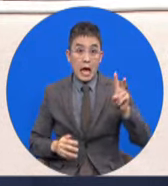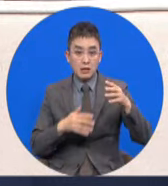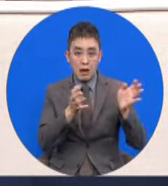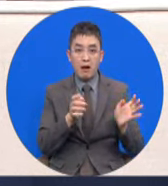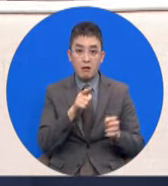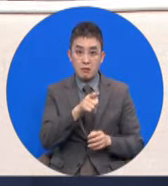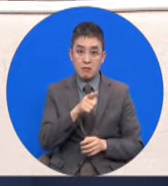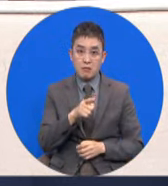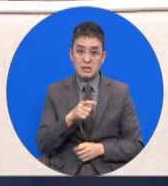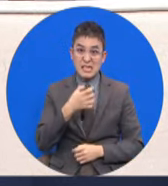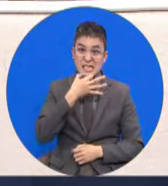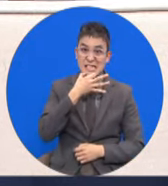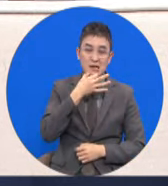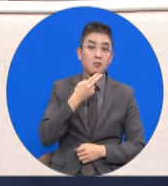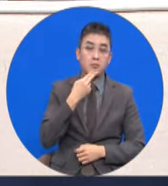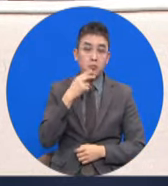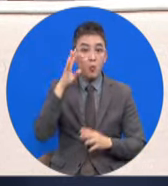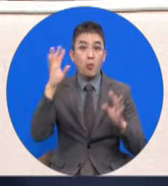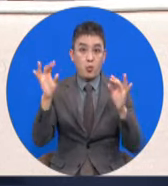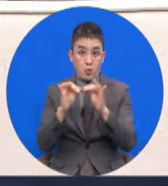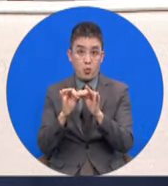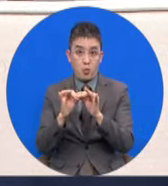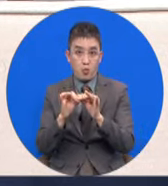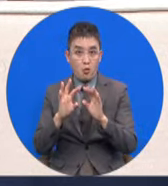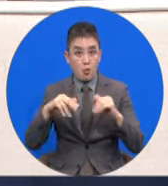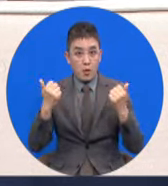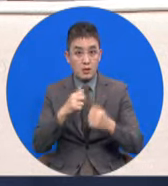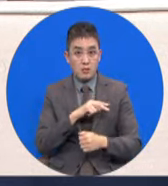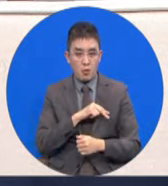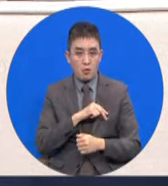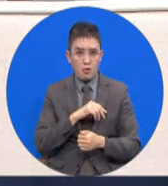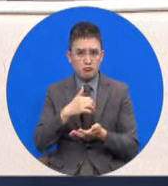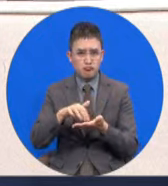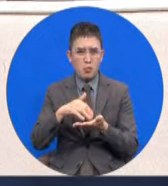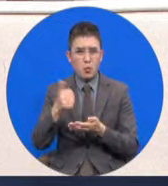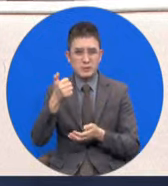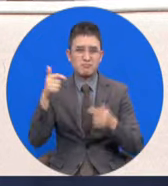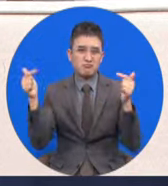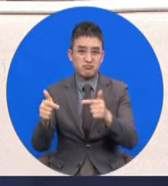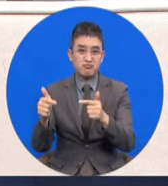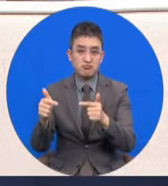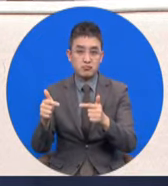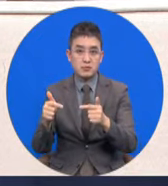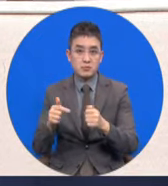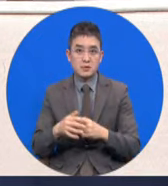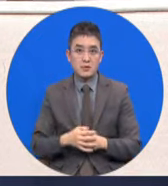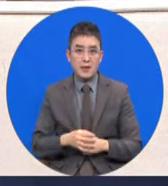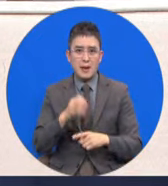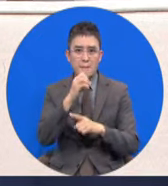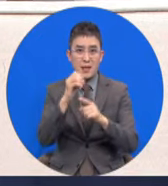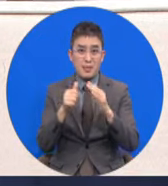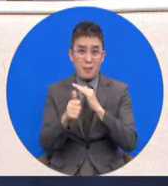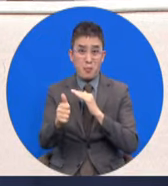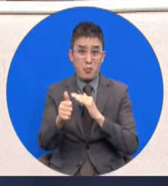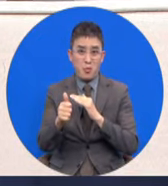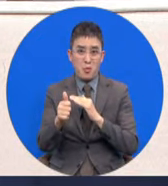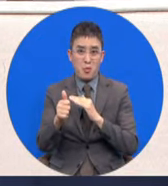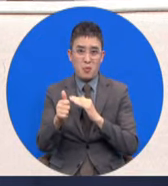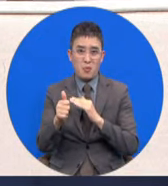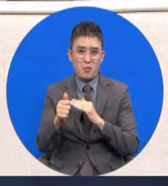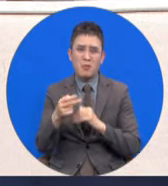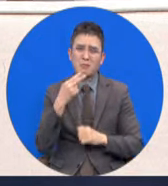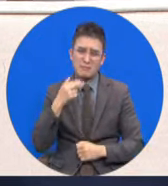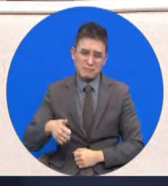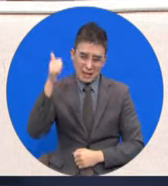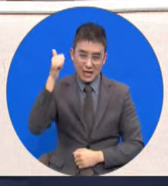동의하니까. 그다음에 개인적인 바람은 국회의원이 한 50명 정도 줄어가지고 특히 이제 비례대표는 제가 봤을 때 없는 이만 못한